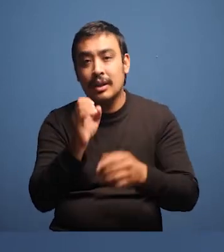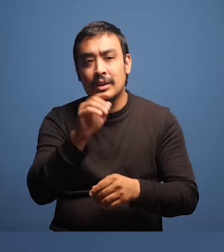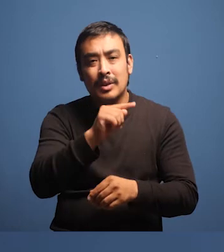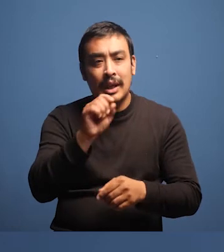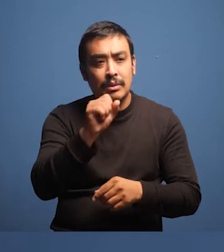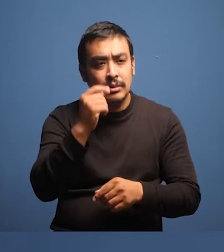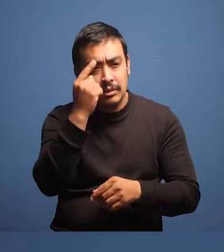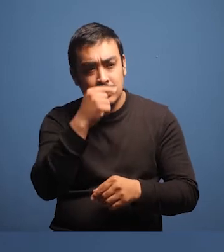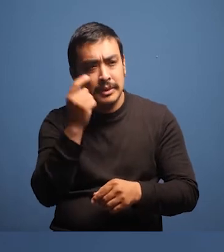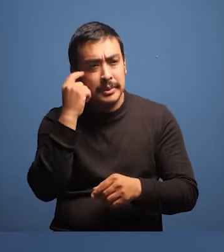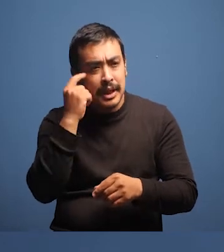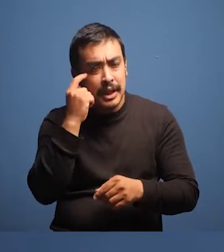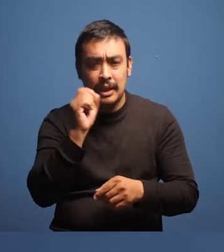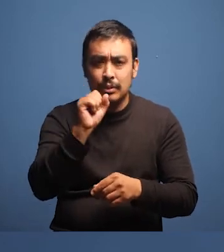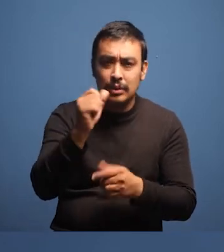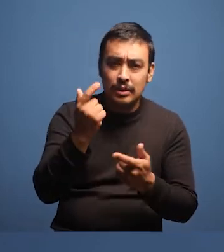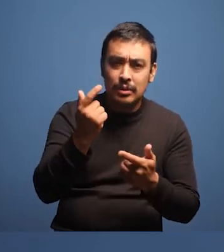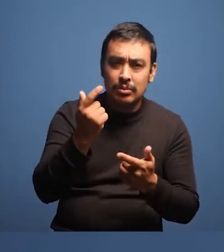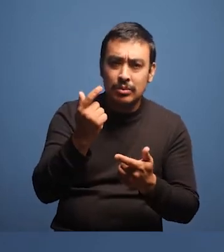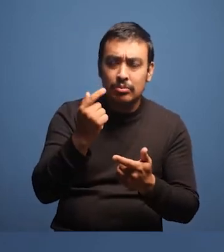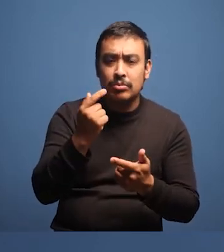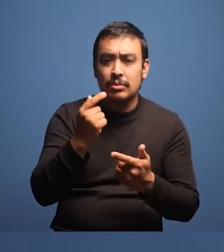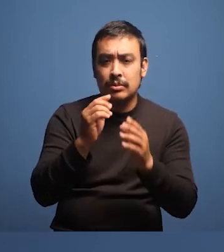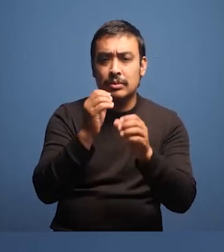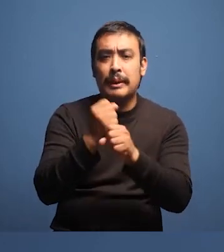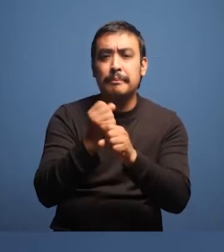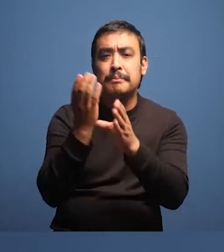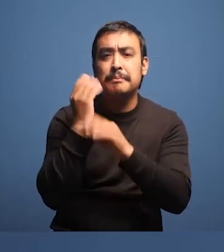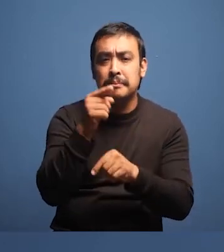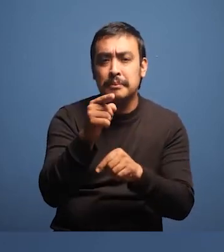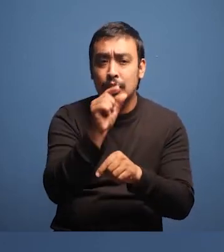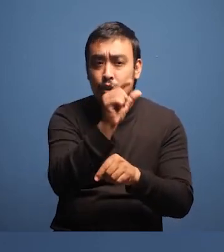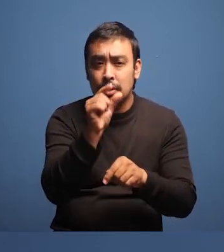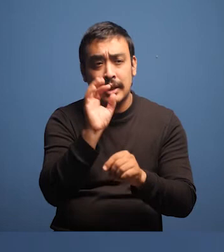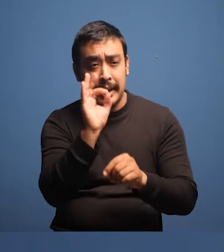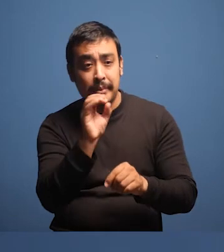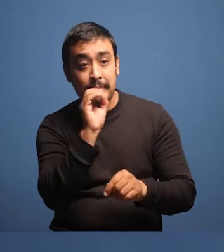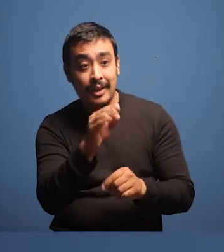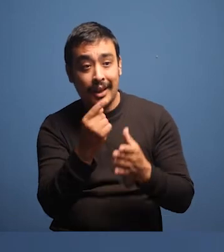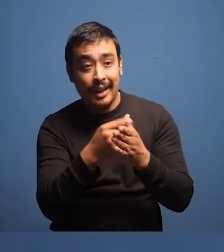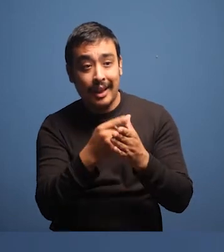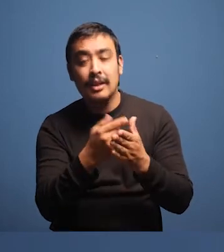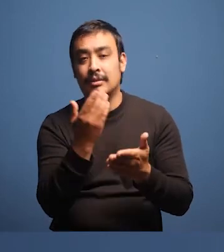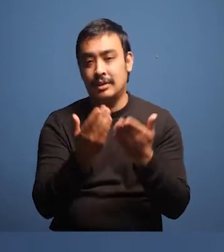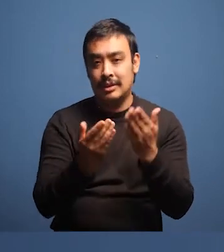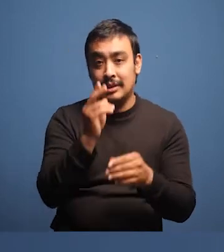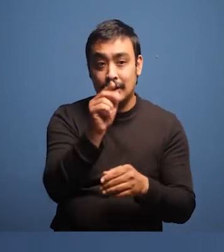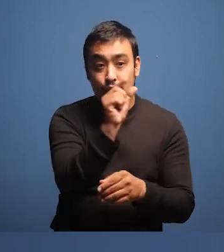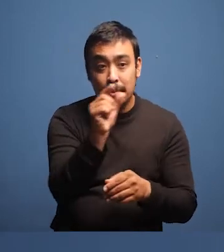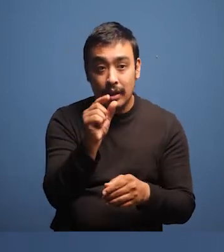मुड कस्तो छ के कस्तो छ उसको मुडमा पनि डिपेन्ड गर्छ तपाईँले त्यही वर्ड चाहिँ राम्रो मुडमा भन्नुभएको छ भने उसले हाँसेर उडाइदिन सक्छ र त्यही